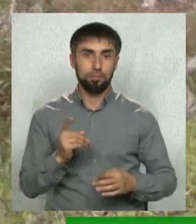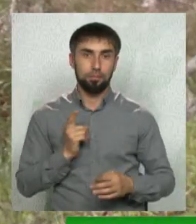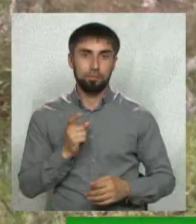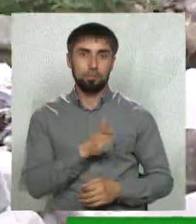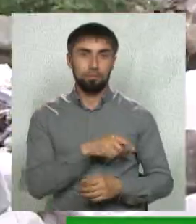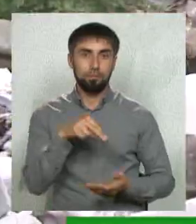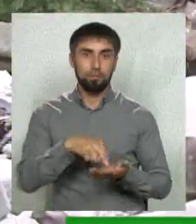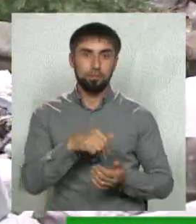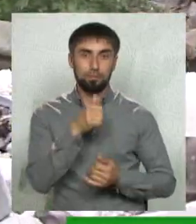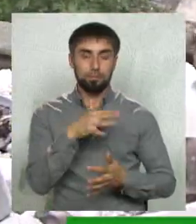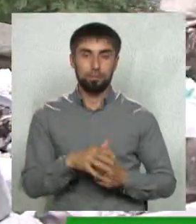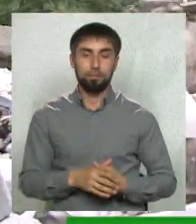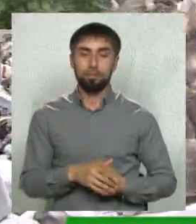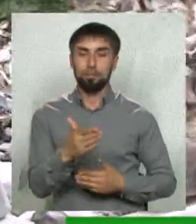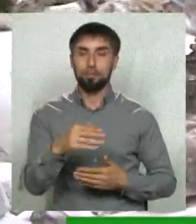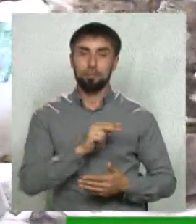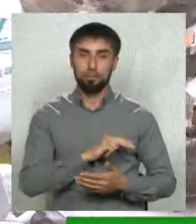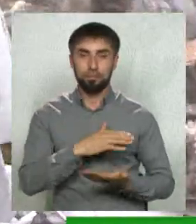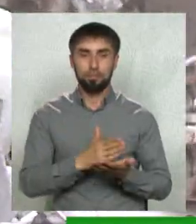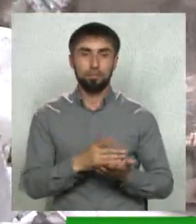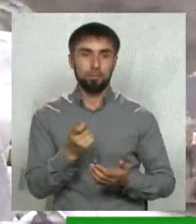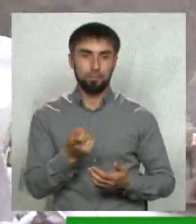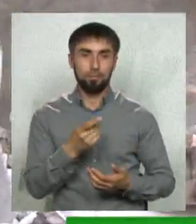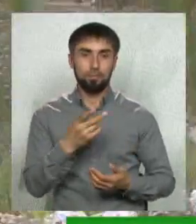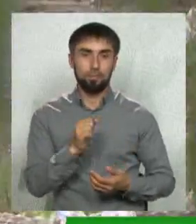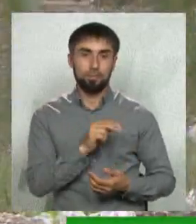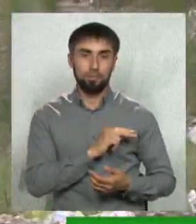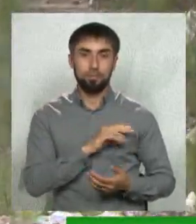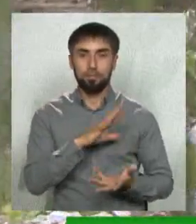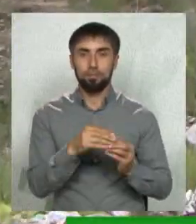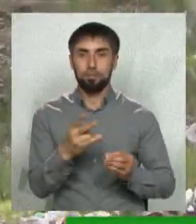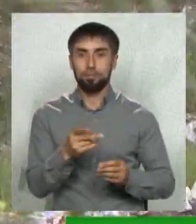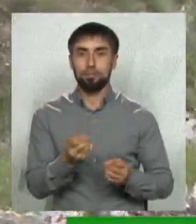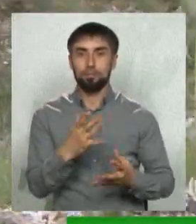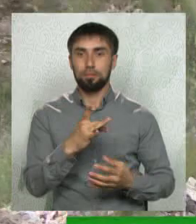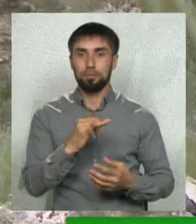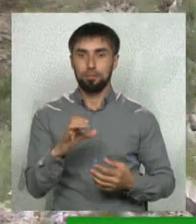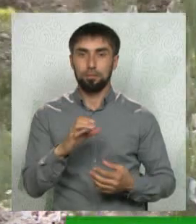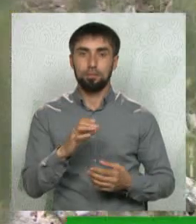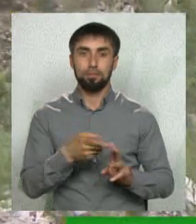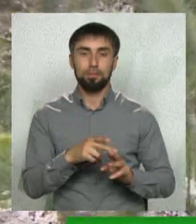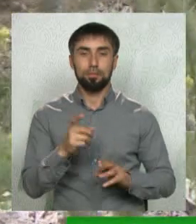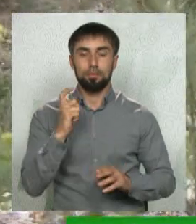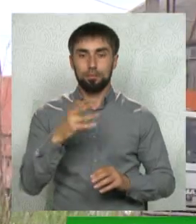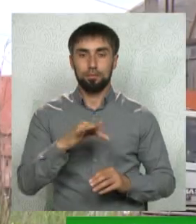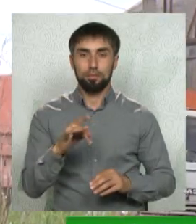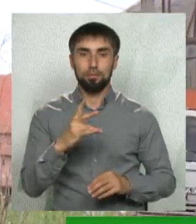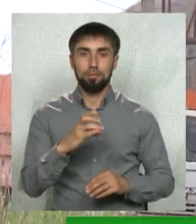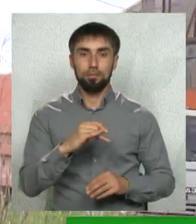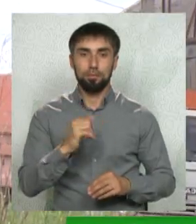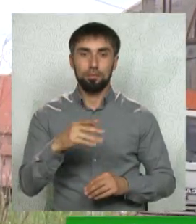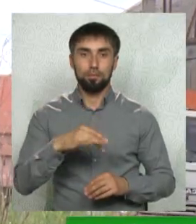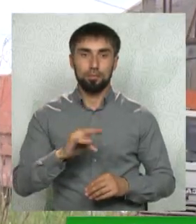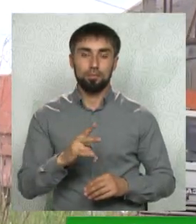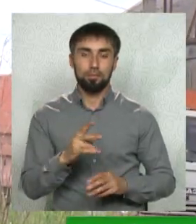поставить нереально. Работы на данном участке немного. Рабочим всего-то надо сделать несколько рейсов, груженных мусором, на сунжинский